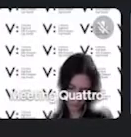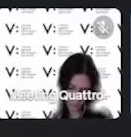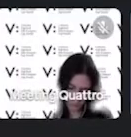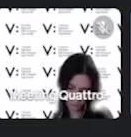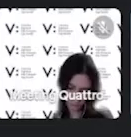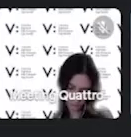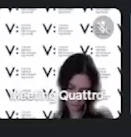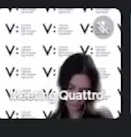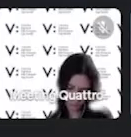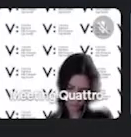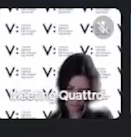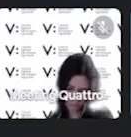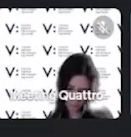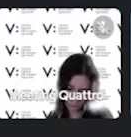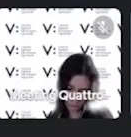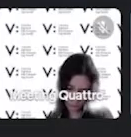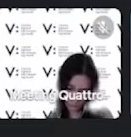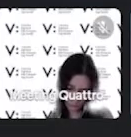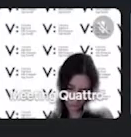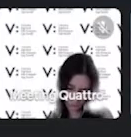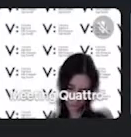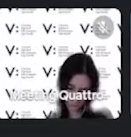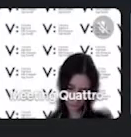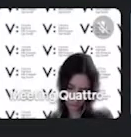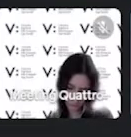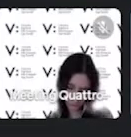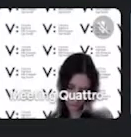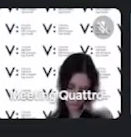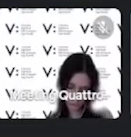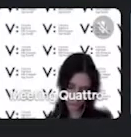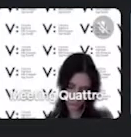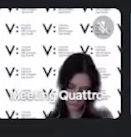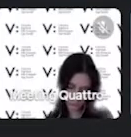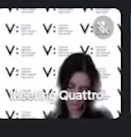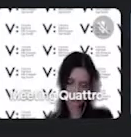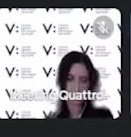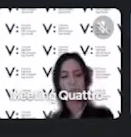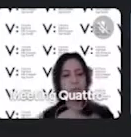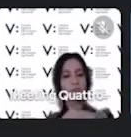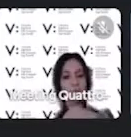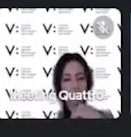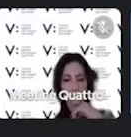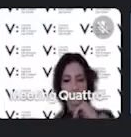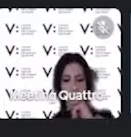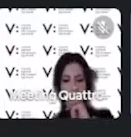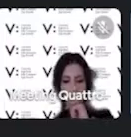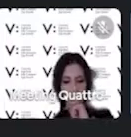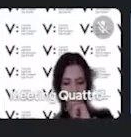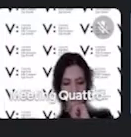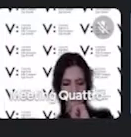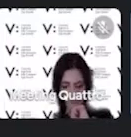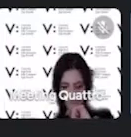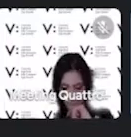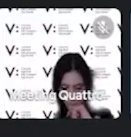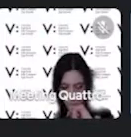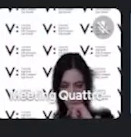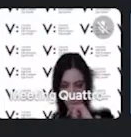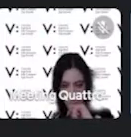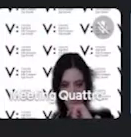accesso a questo corso, che potrete tranquillamente utilizzare sviluppare